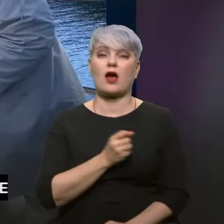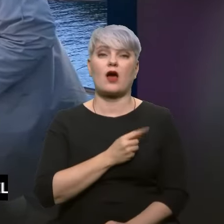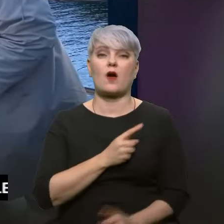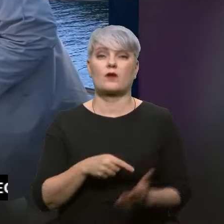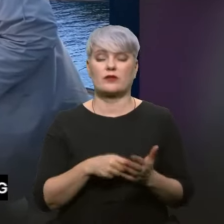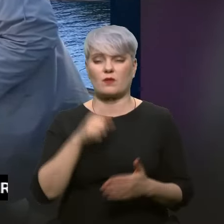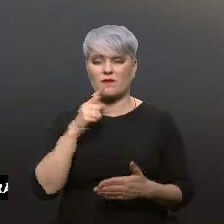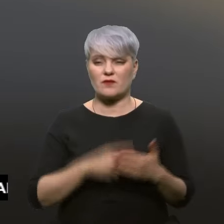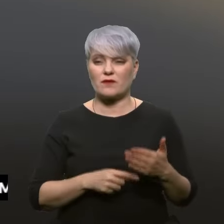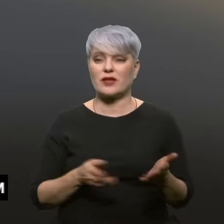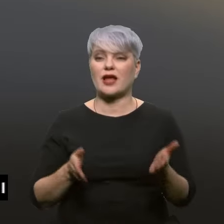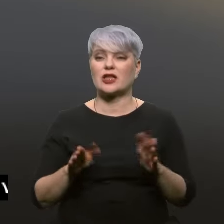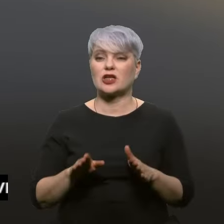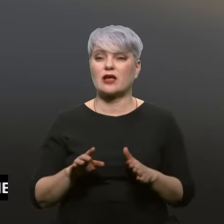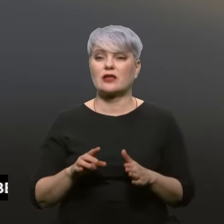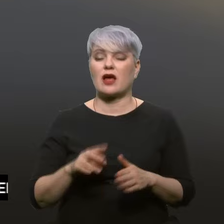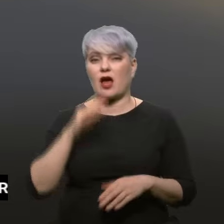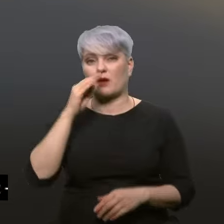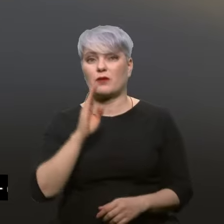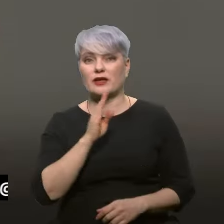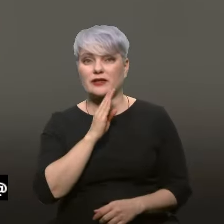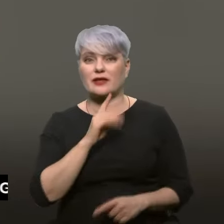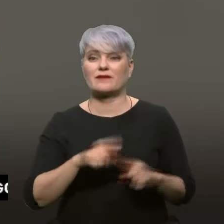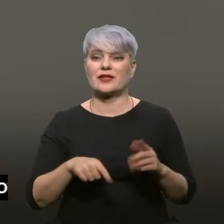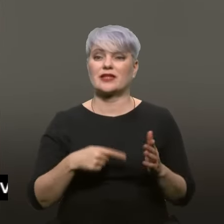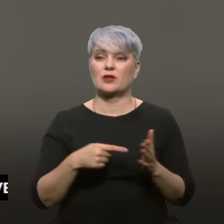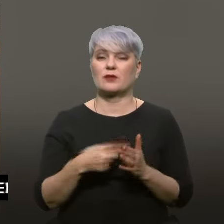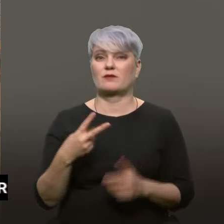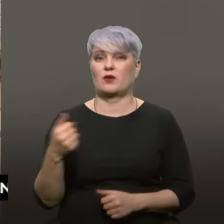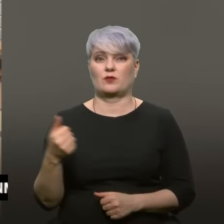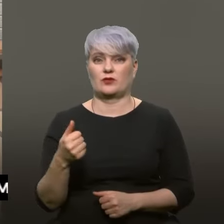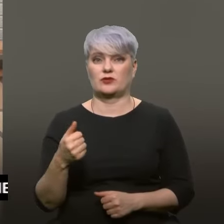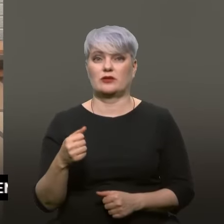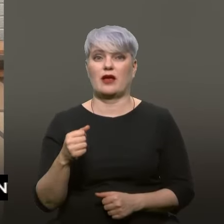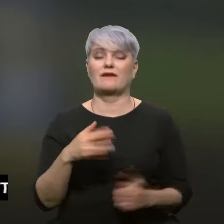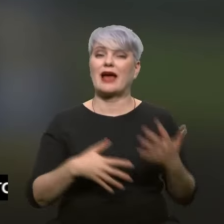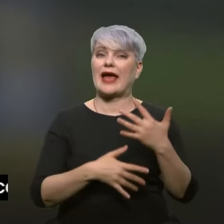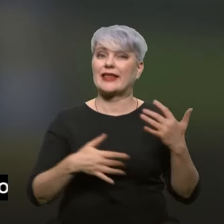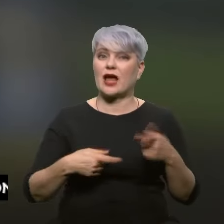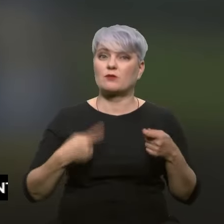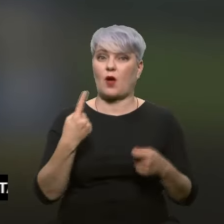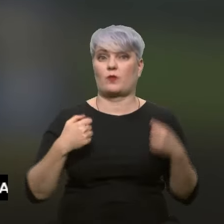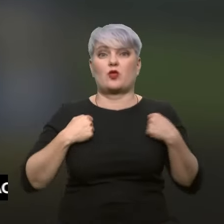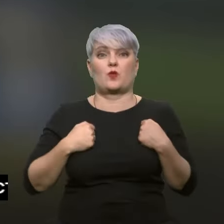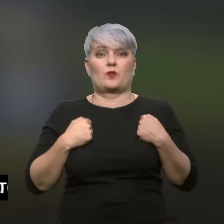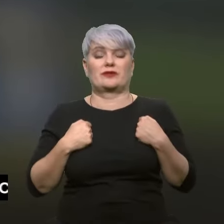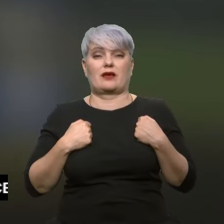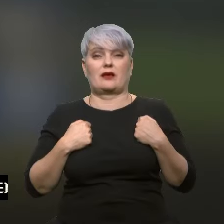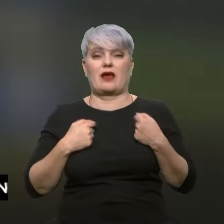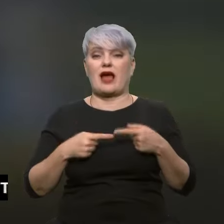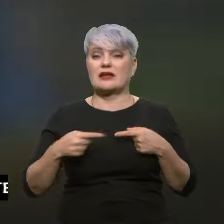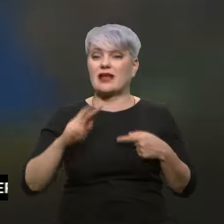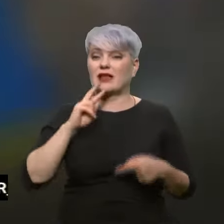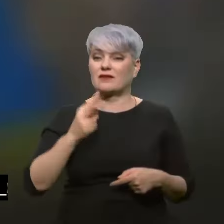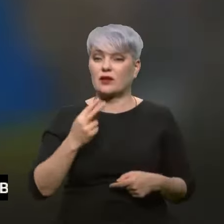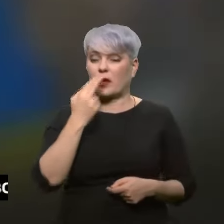що лишає батьків і рідне місто лише на пару тижнів. Тому до Ірландії прибула з одним рюкзаком. Але, каже, за 2 роки пристосувалася